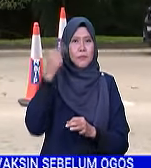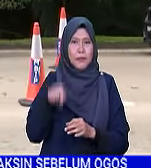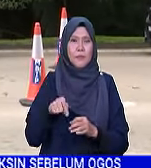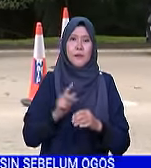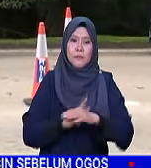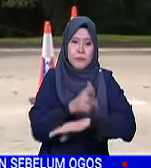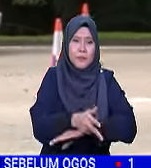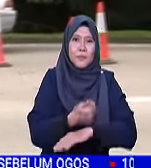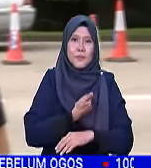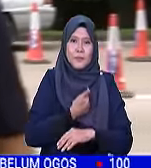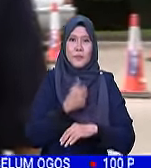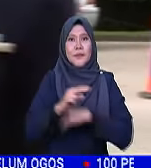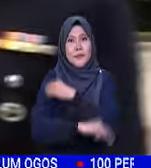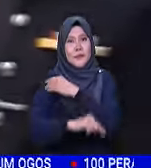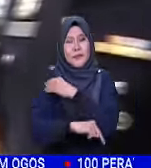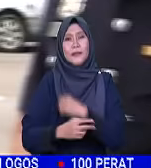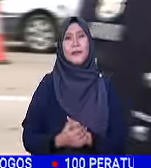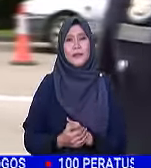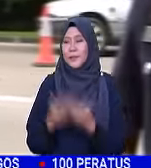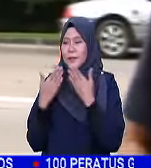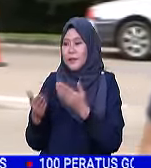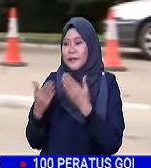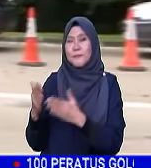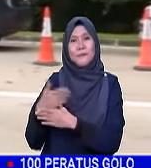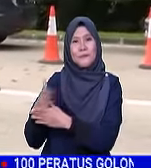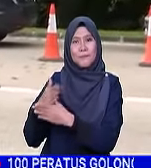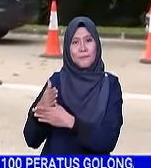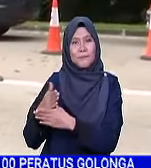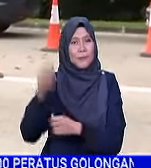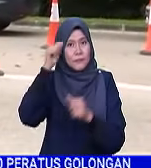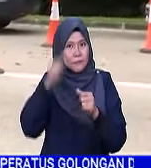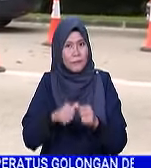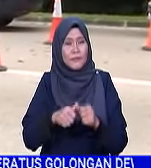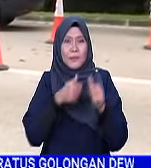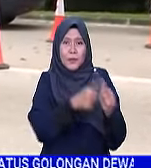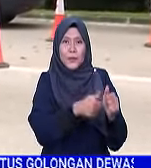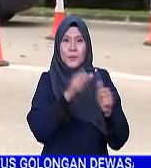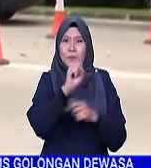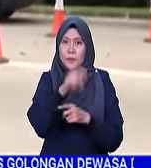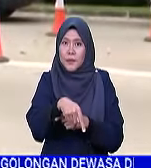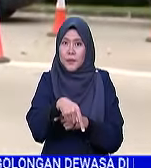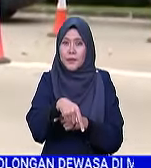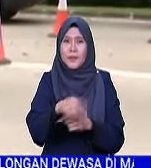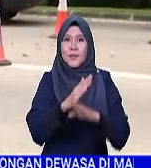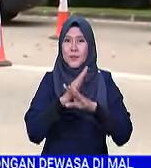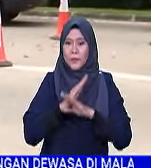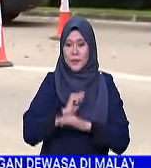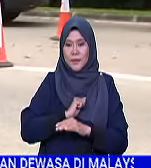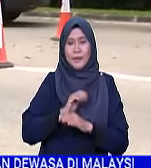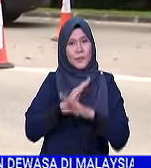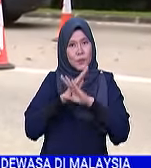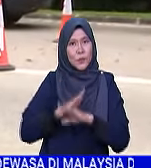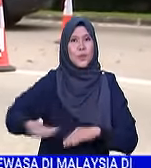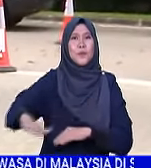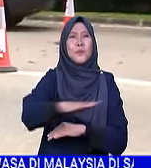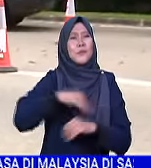ingkar. Okay, baik, terima kasih banyak Tuan di atas perkongsian itu. Ingat, teruskan patuh kepada SOP. Lindung diri, lindung semua,